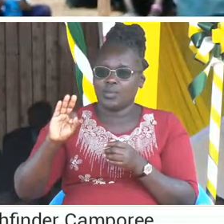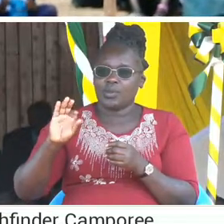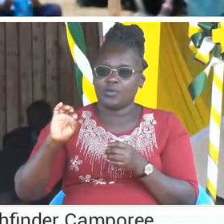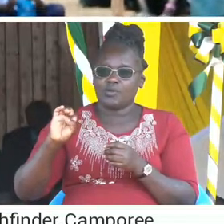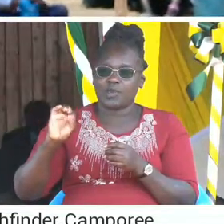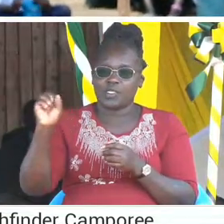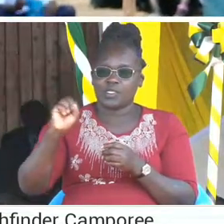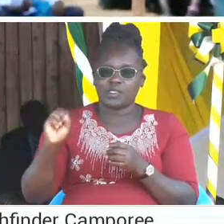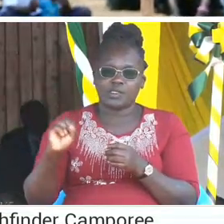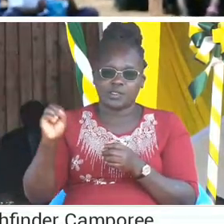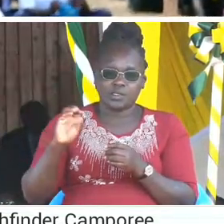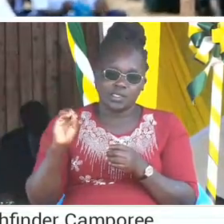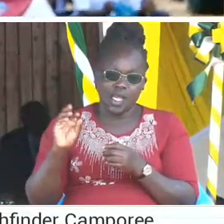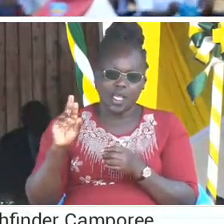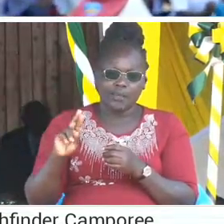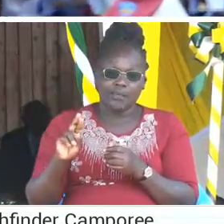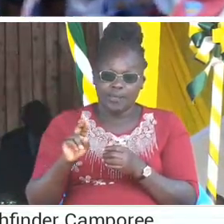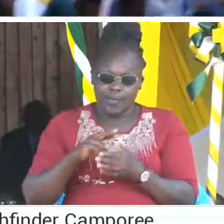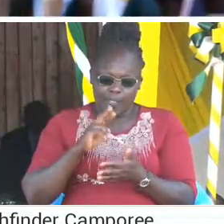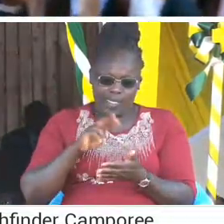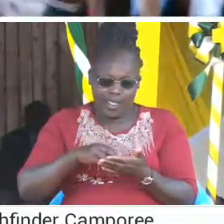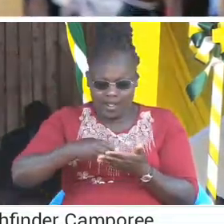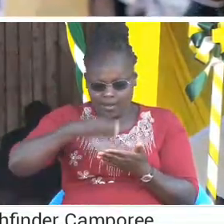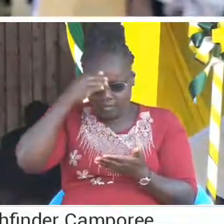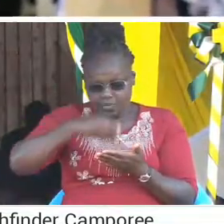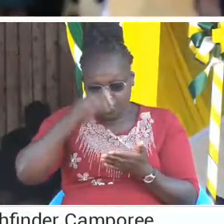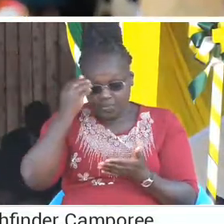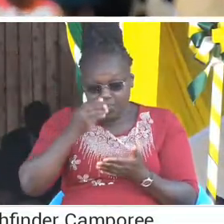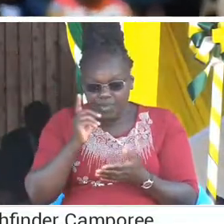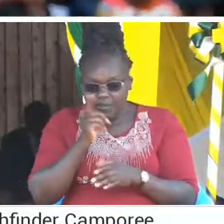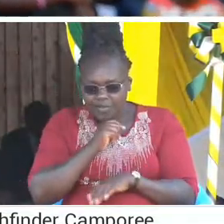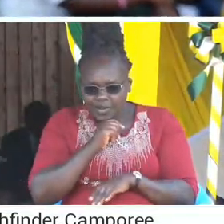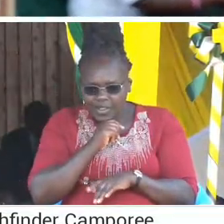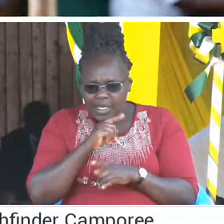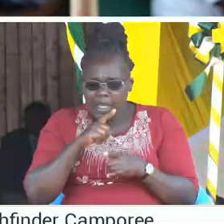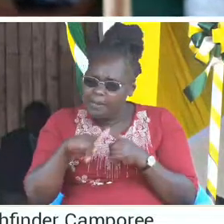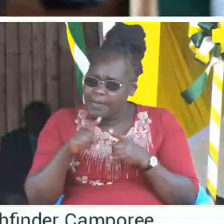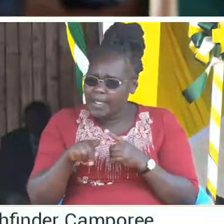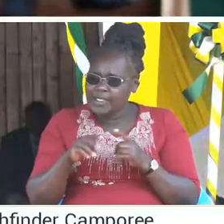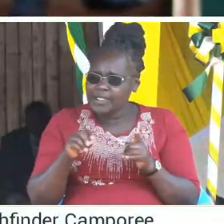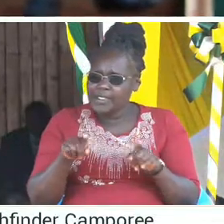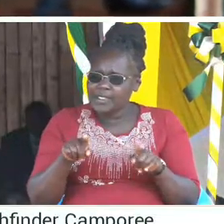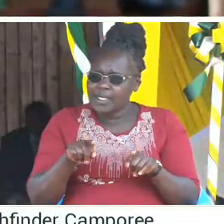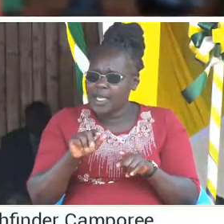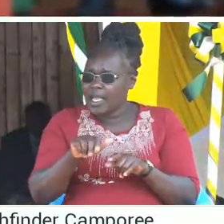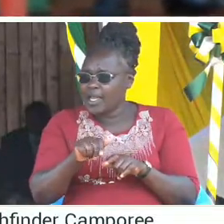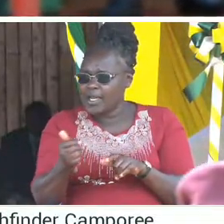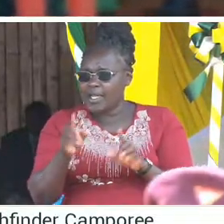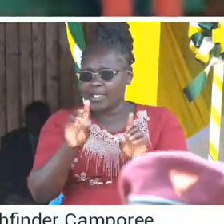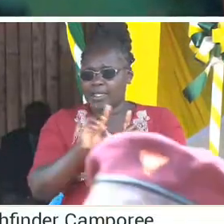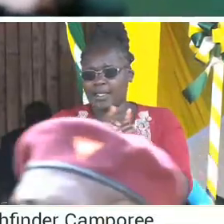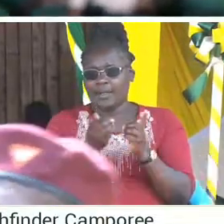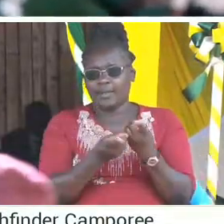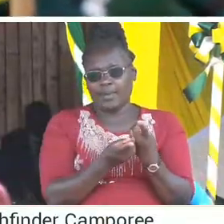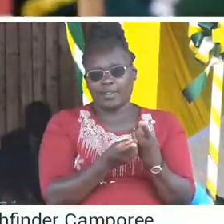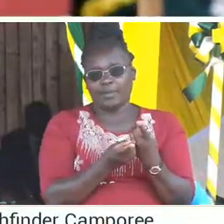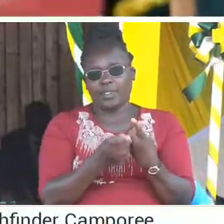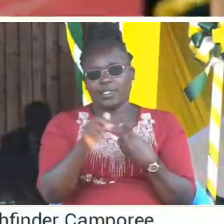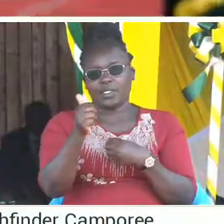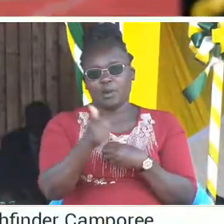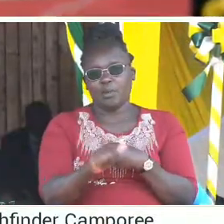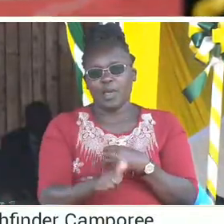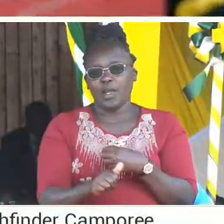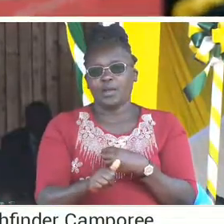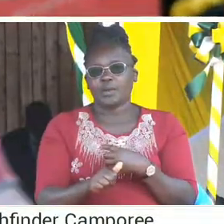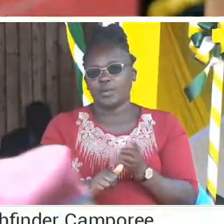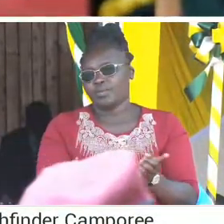yake. Kwa nini? Kwa sababu haijalishi umepanda juu kiasi gani, haijalishi umeinuka kwenye ranks